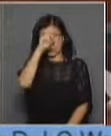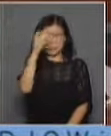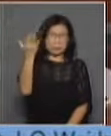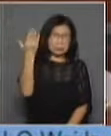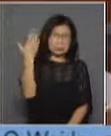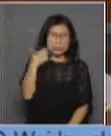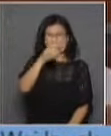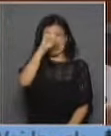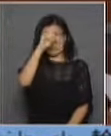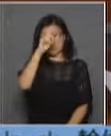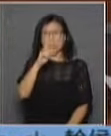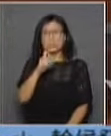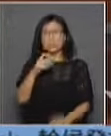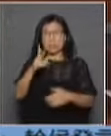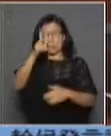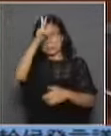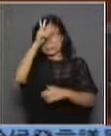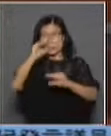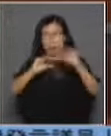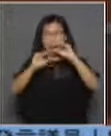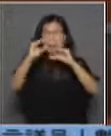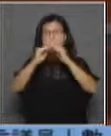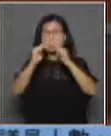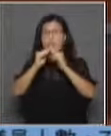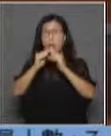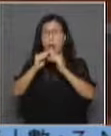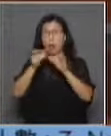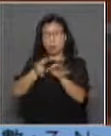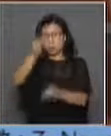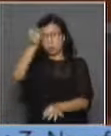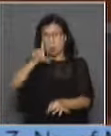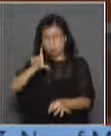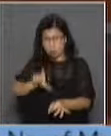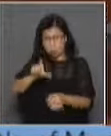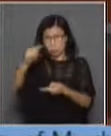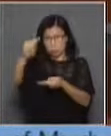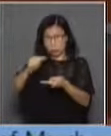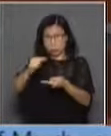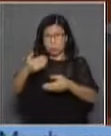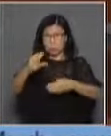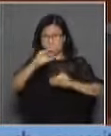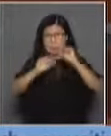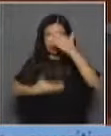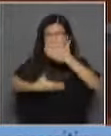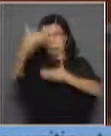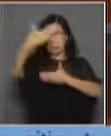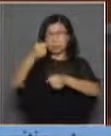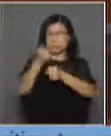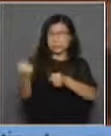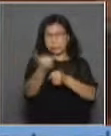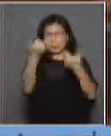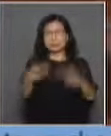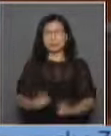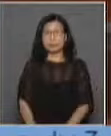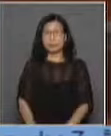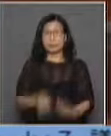嘅短裝事件嘅調查，喂，短裝事件都係成座樓做好曬，嚇、啊、入